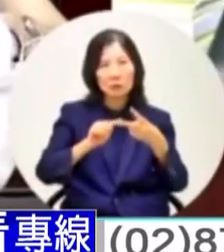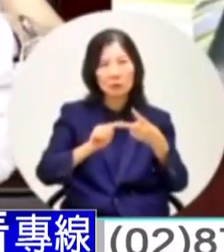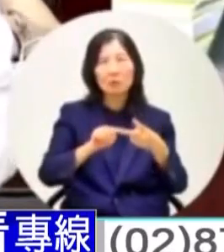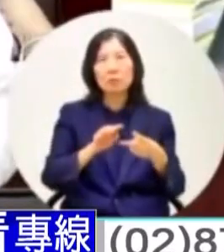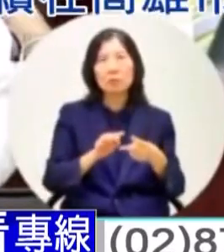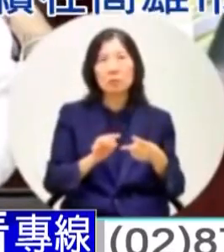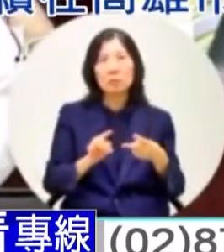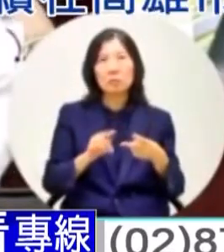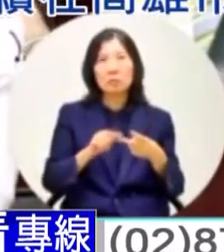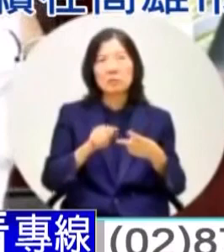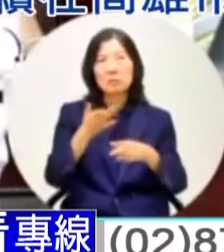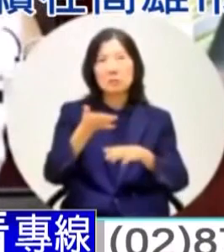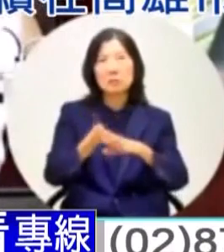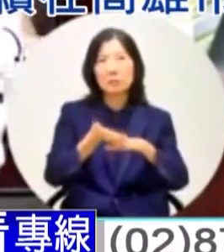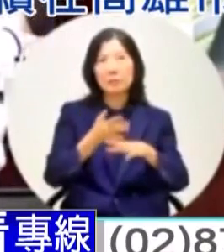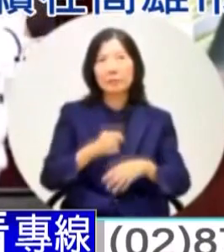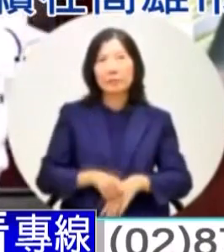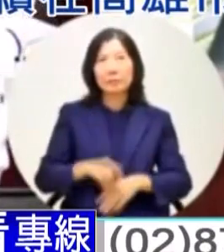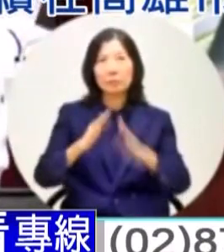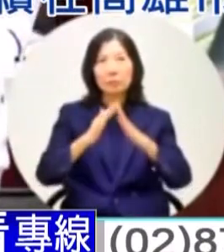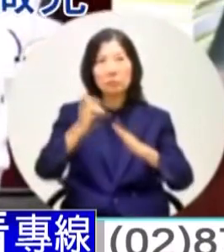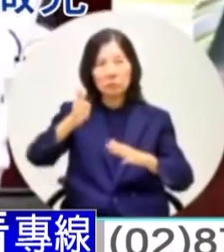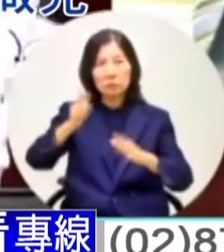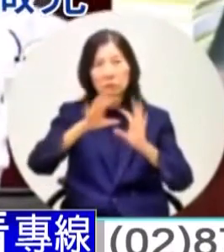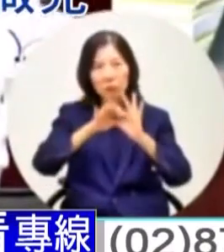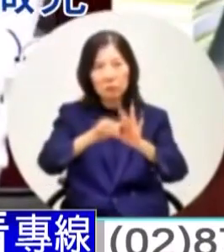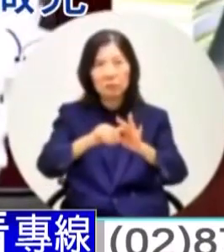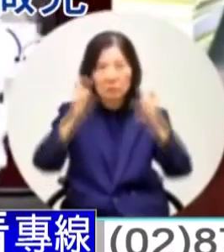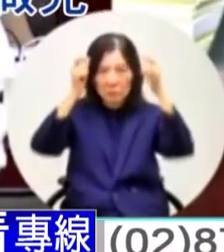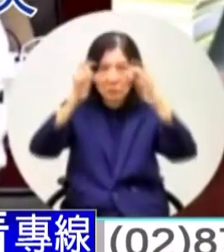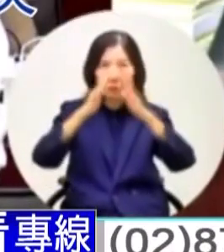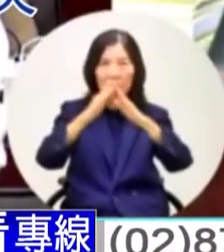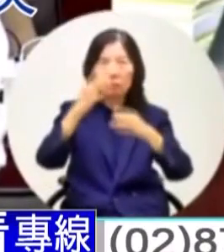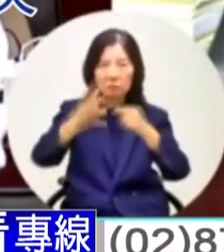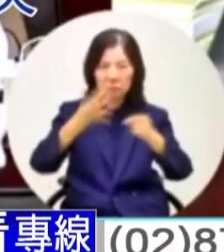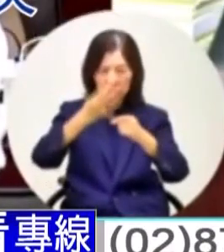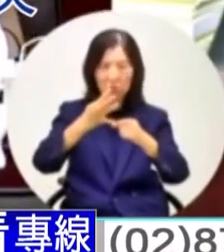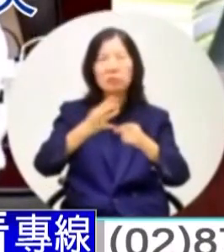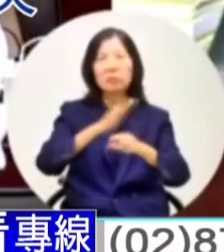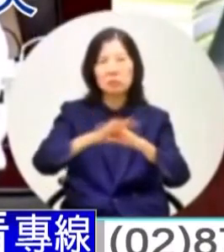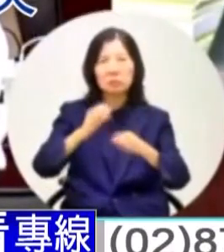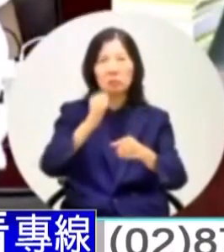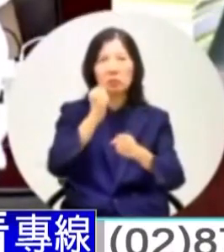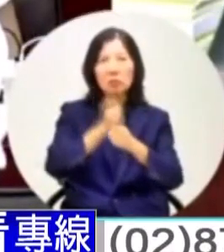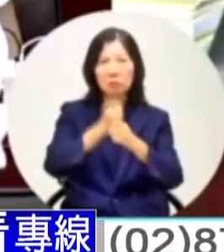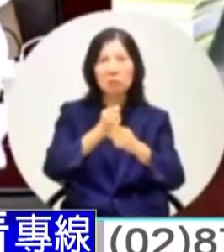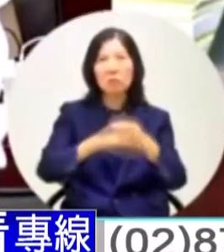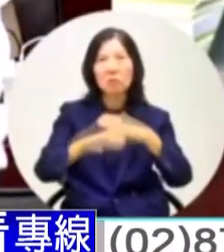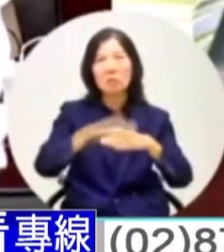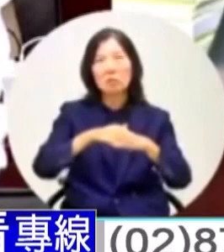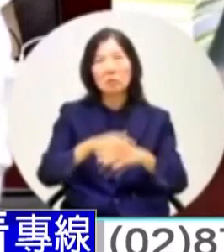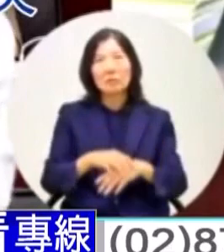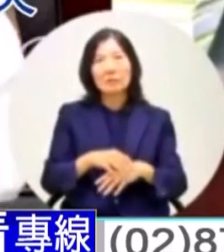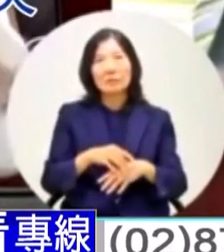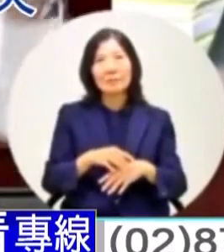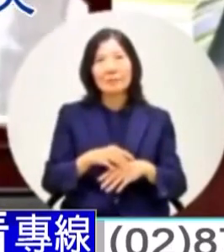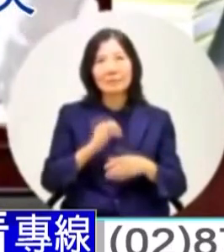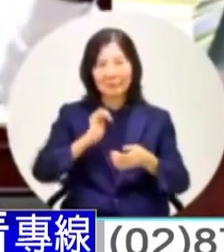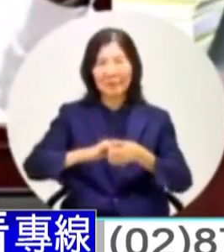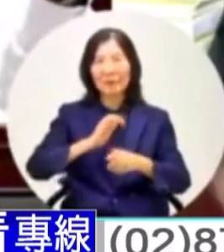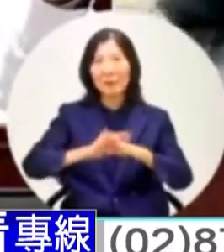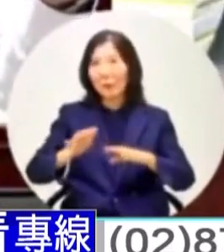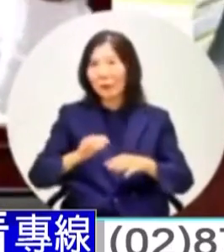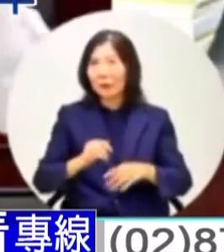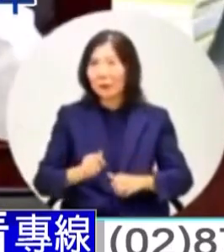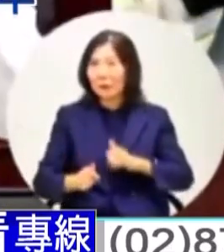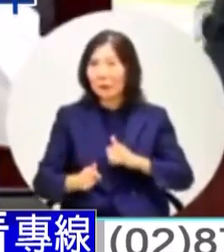统就会做好，那高雄市市政是不是就此停摆了？那有没有韩国瑜有差吗？有没有这些局处首长